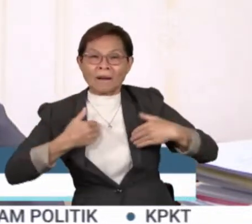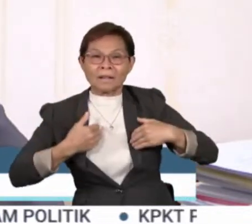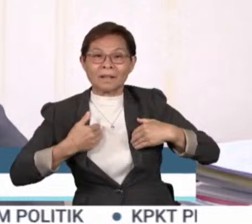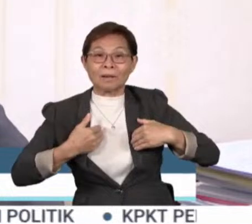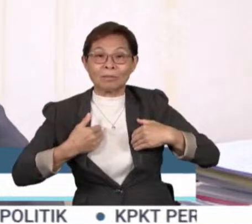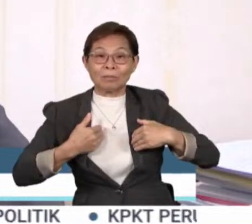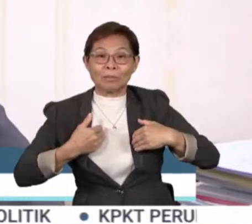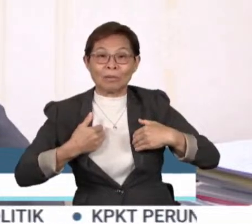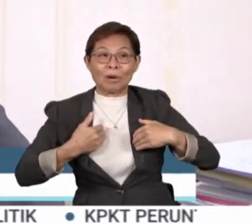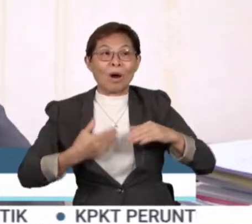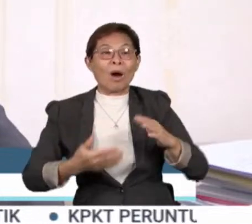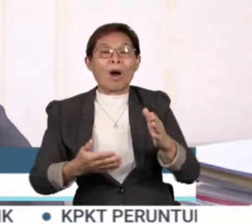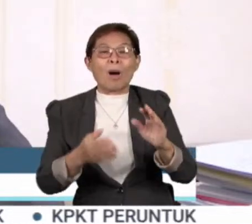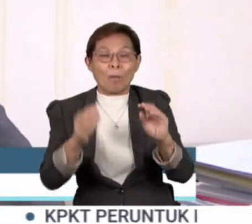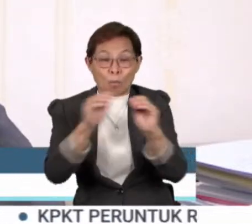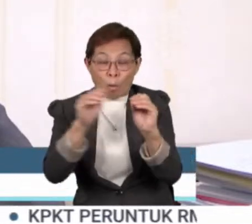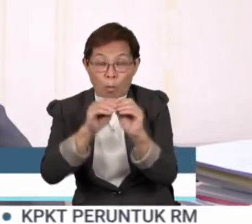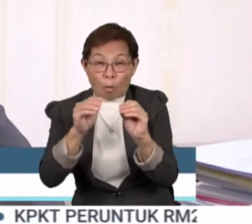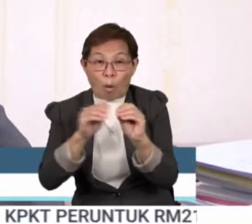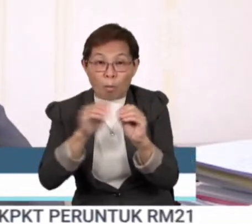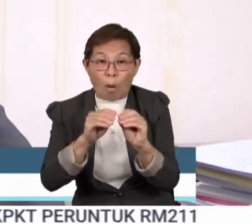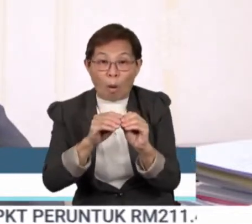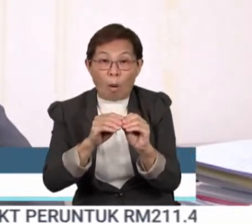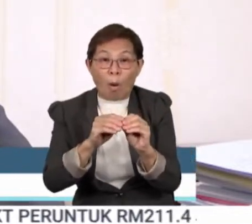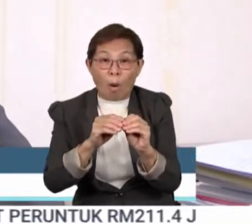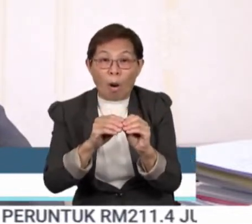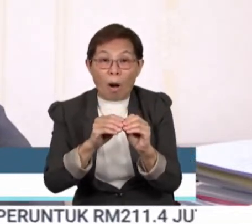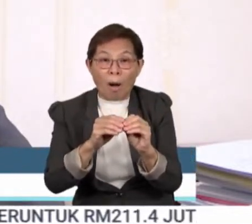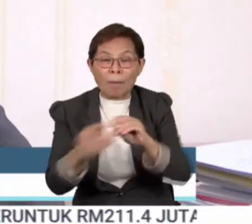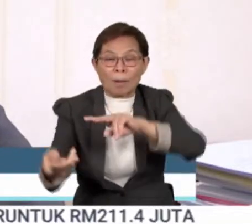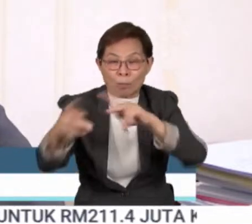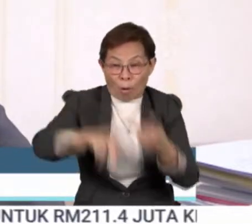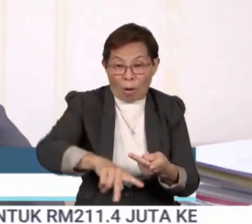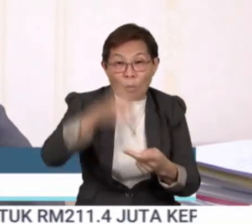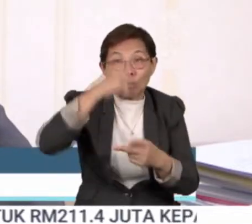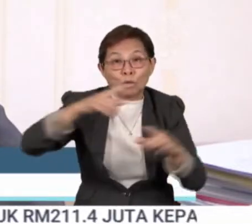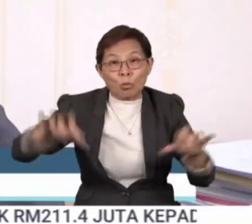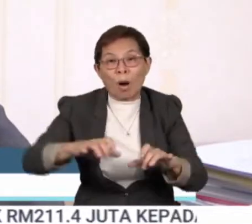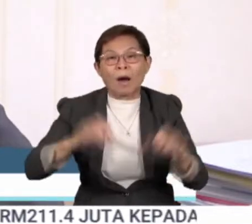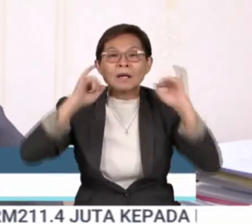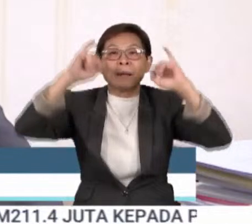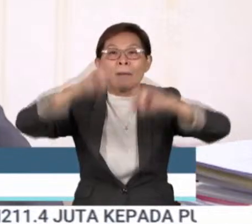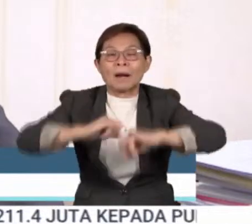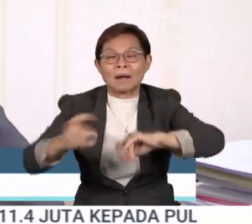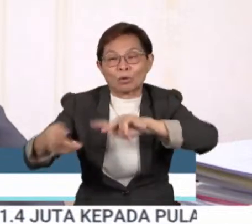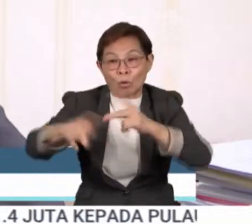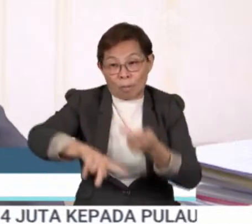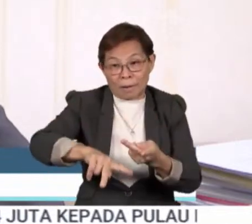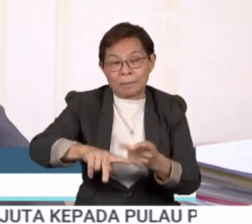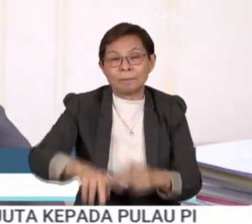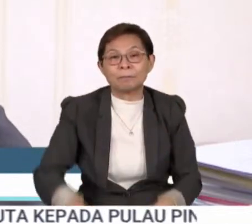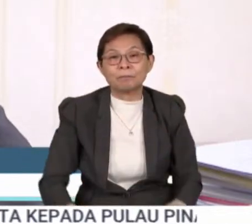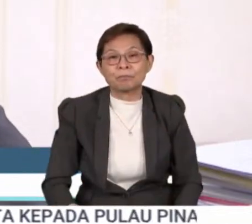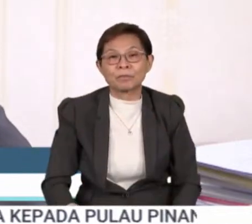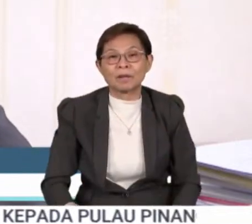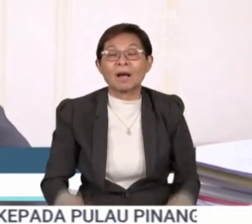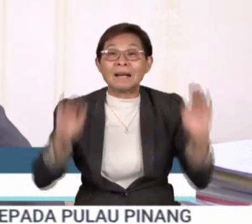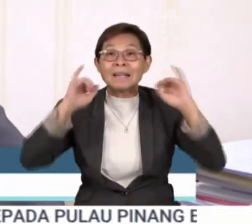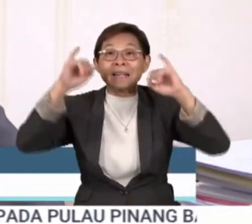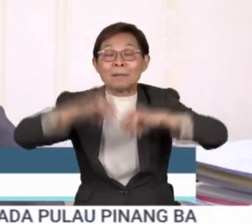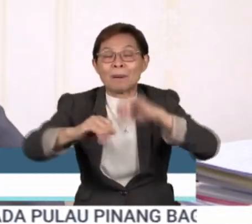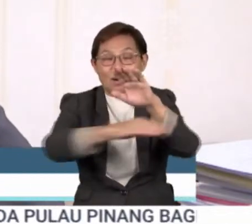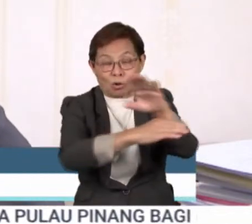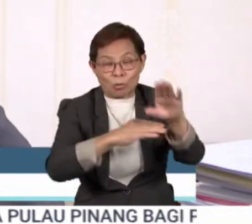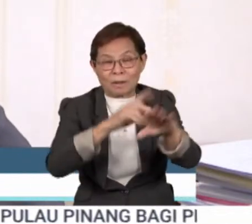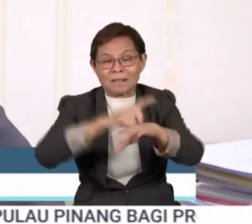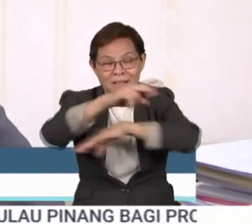peningkatan permintaan ataupun untuk melaksanakan ibadah korban dalam negeri